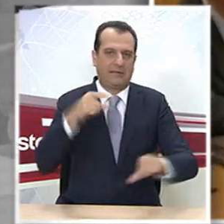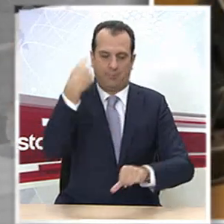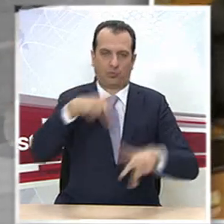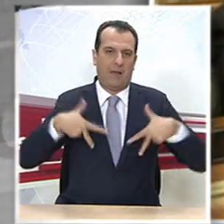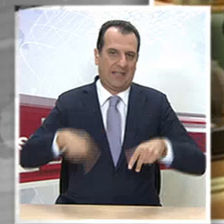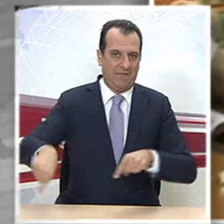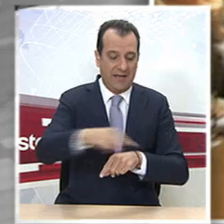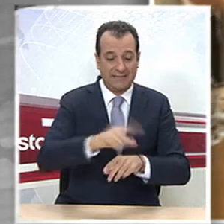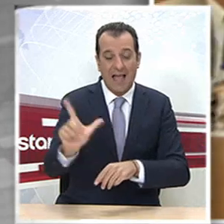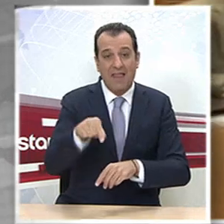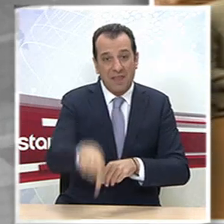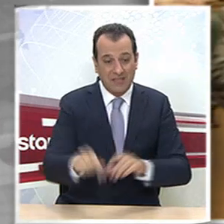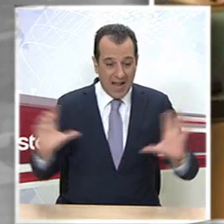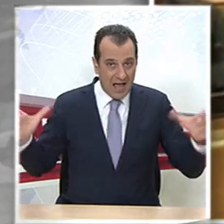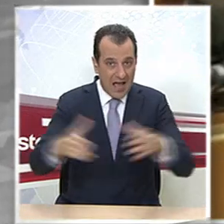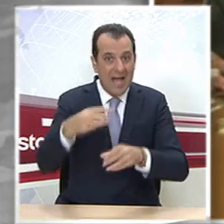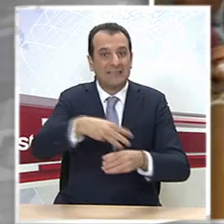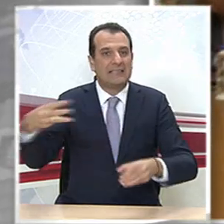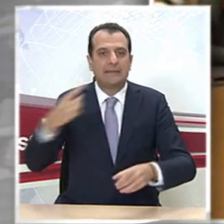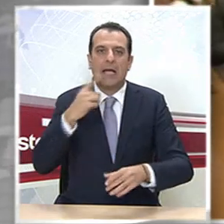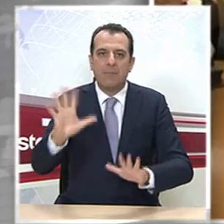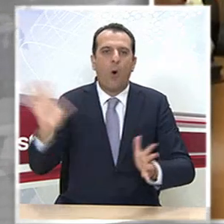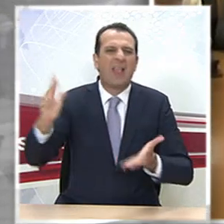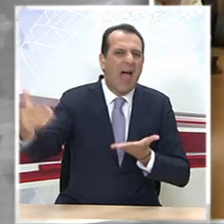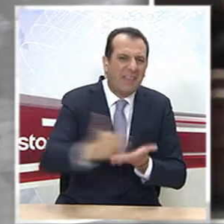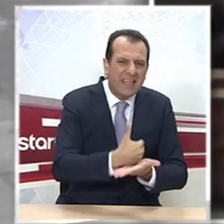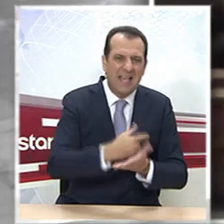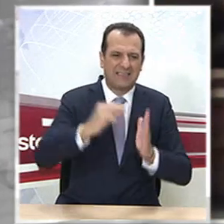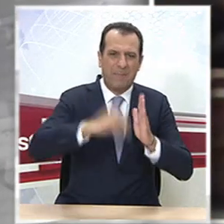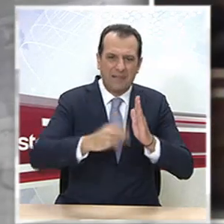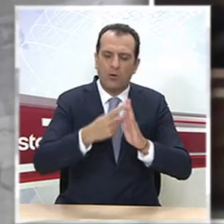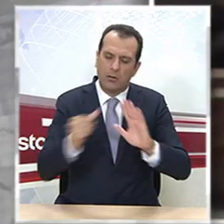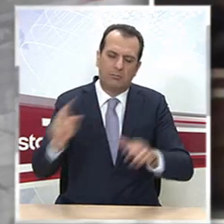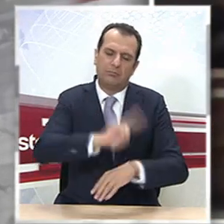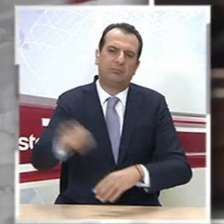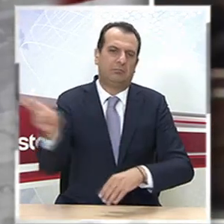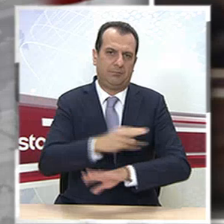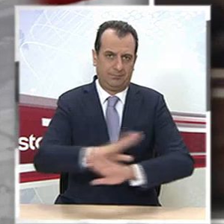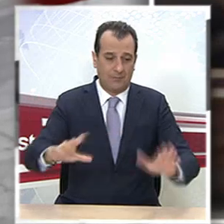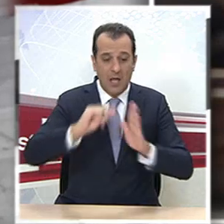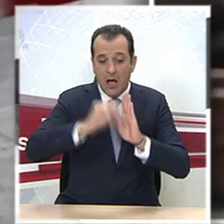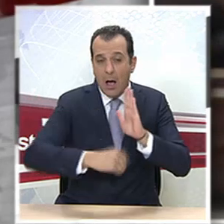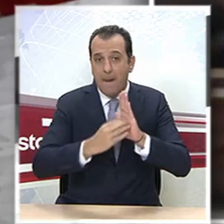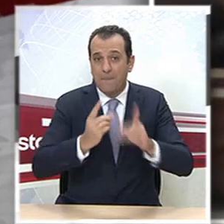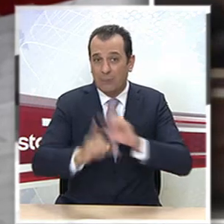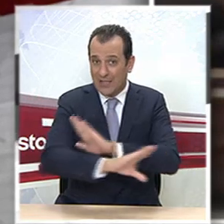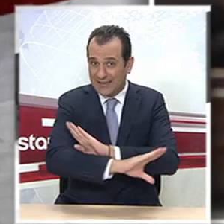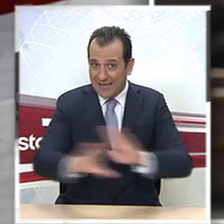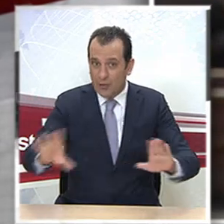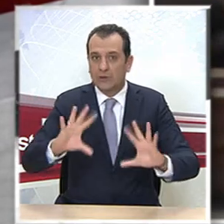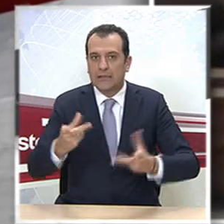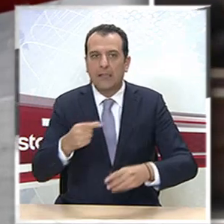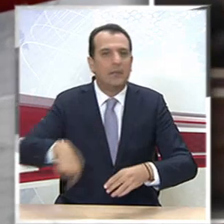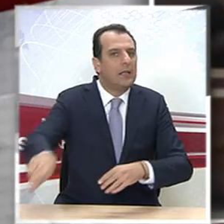Επιτροπή του ΣΥΡΙΖΑ τη Δευτέρα, υπόσχεται αποκατάσταση των αδικιών που έφεραν τα μνημόνια. Τέλος των μνημονίων σημαίνει επαναφορά των